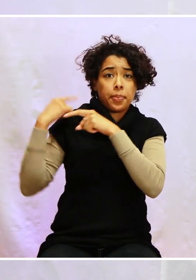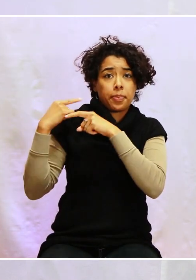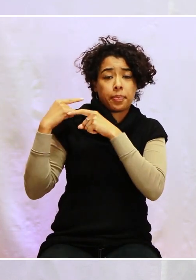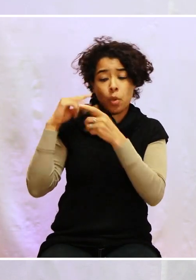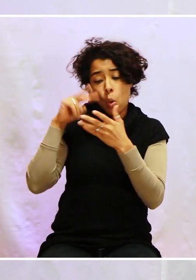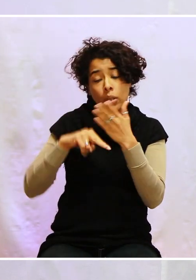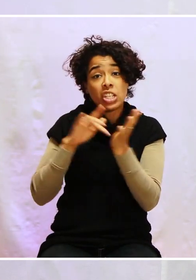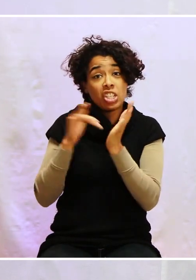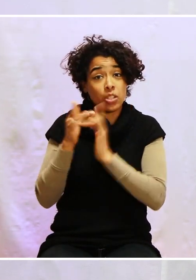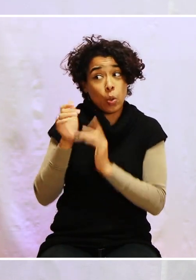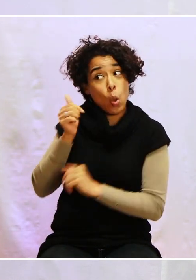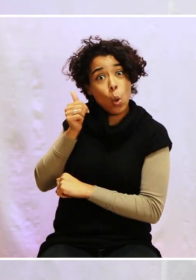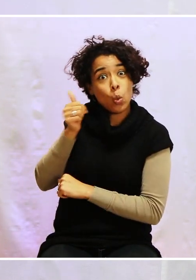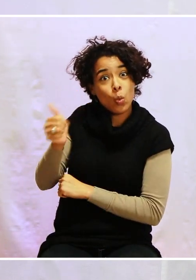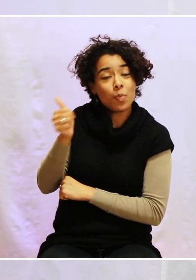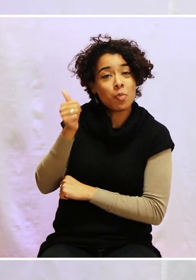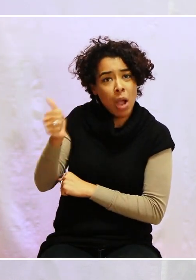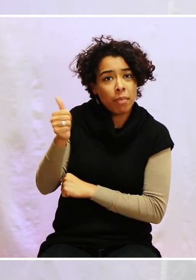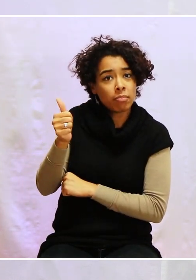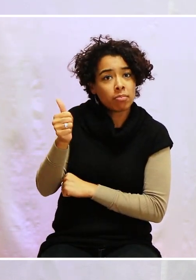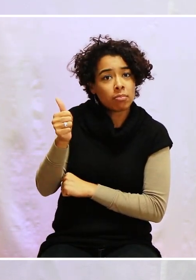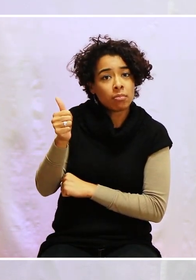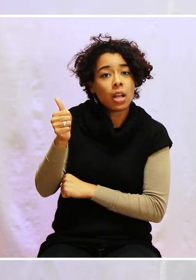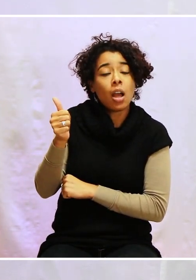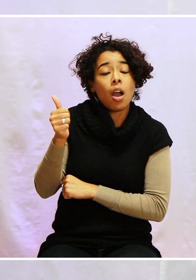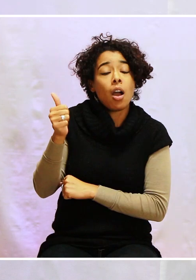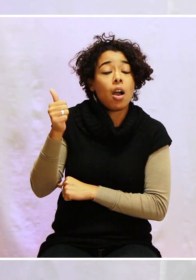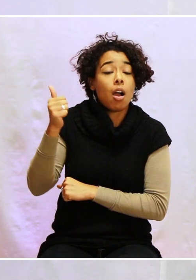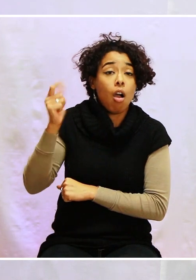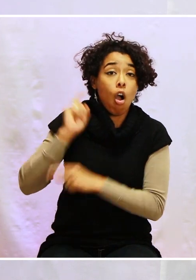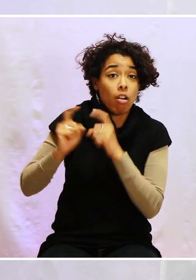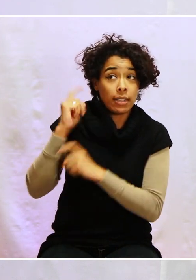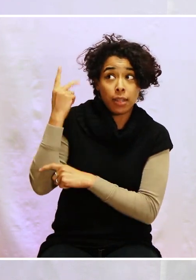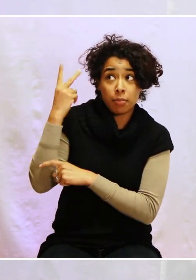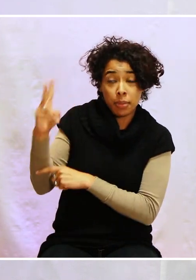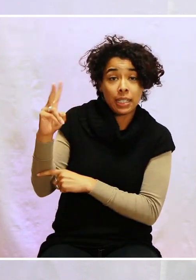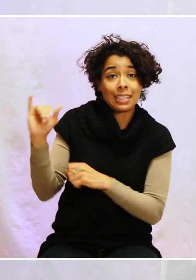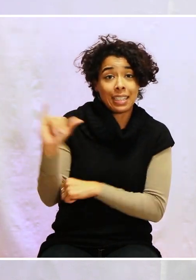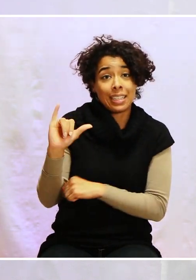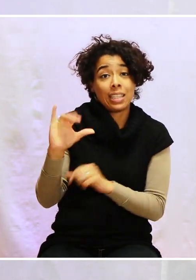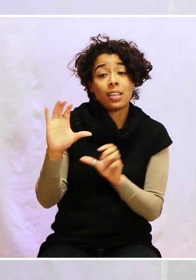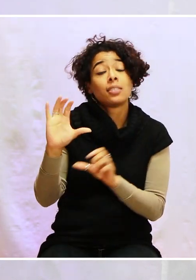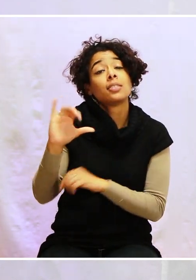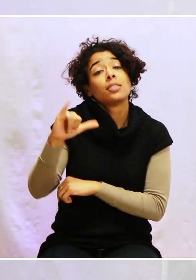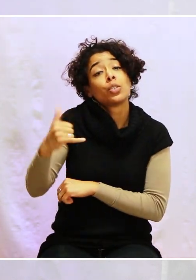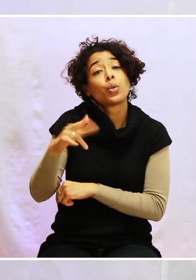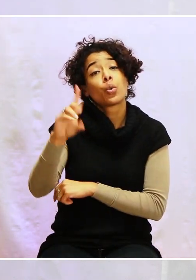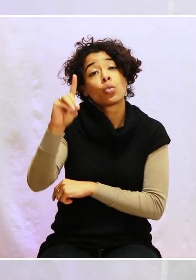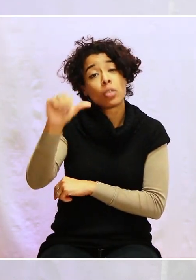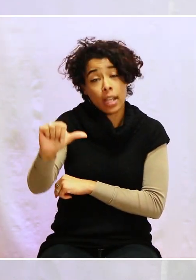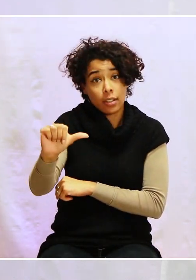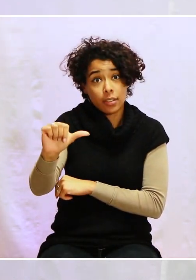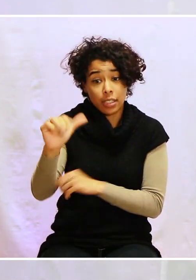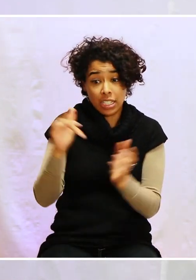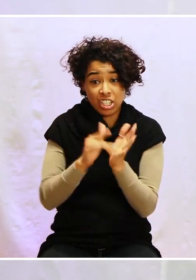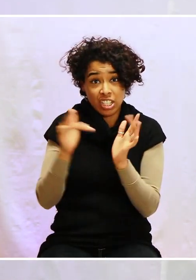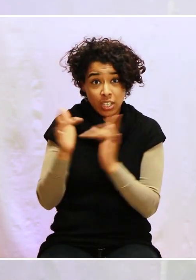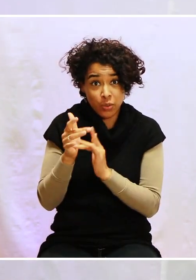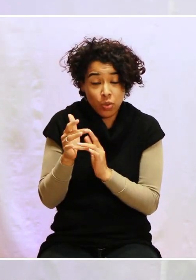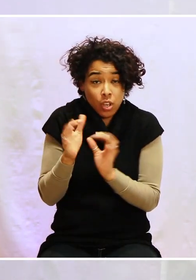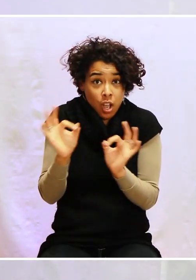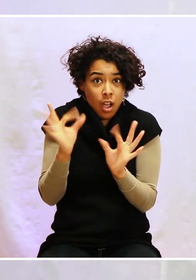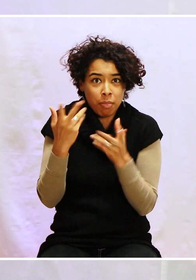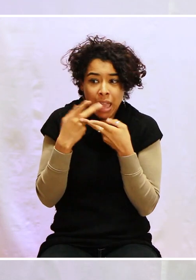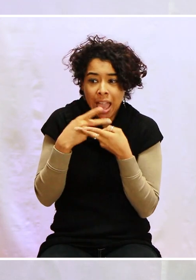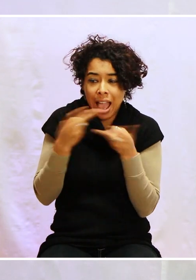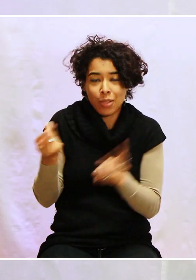Juda. Lui-même, on l'appelle dans l'Apocalypse le lion de la tribu de Juda. Donc on voit que Jésus-Christ est annoncé à travers